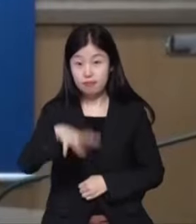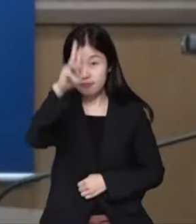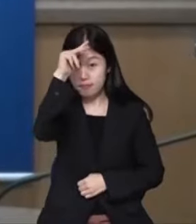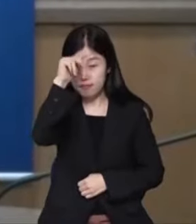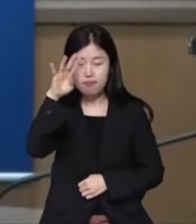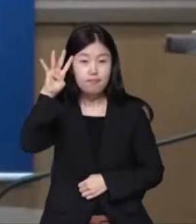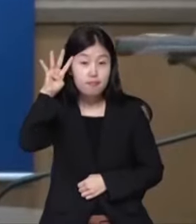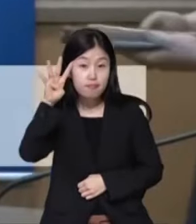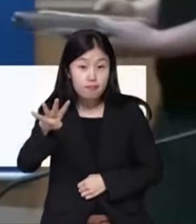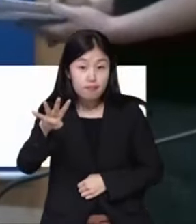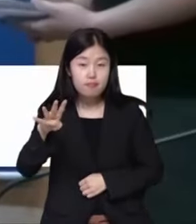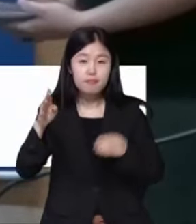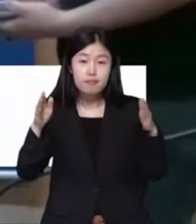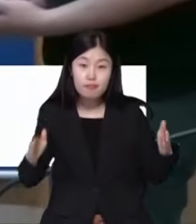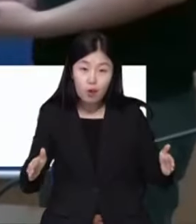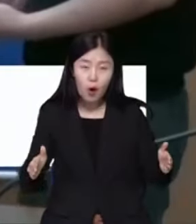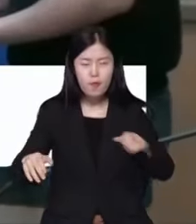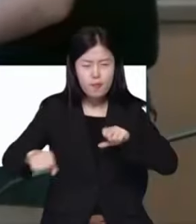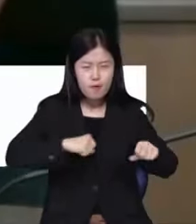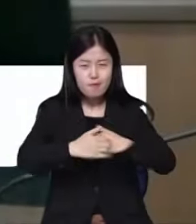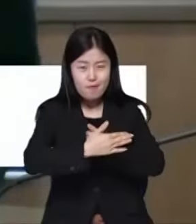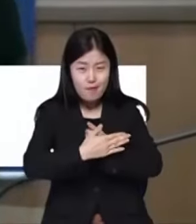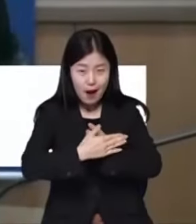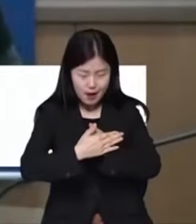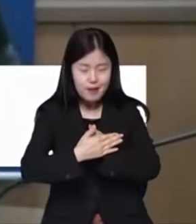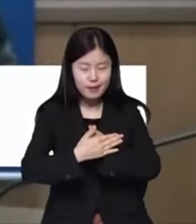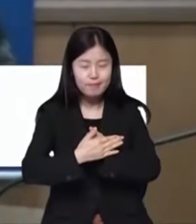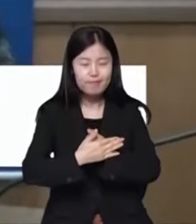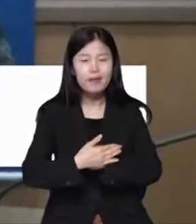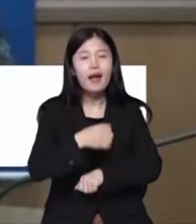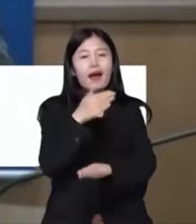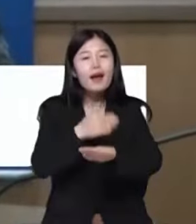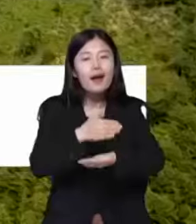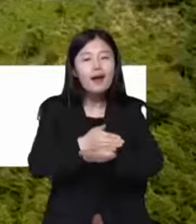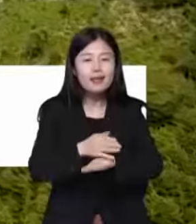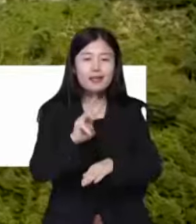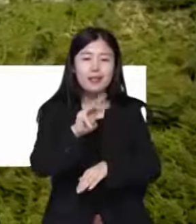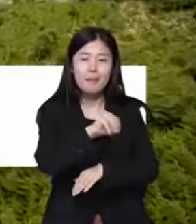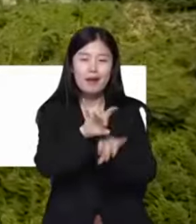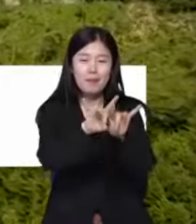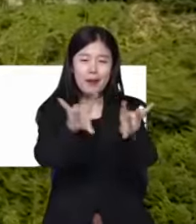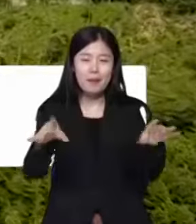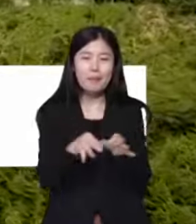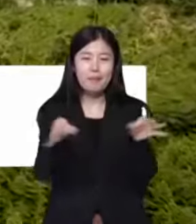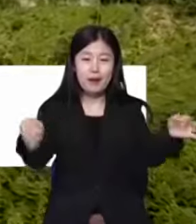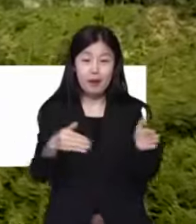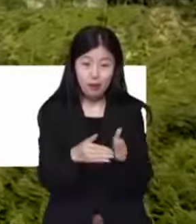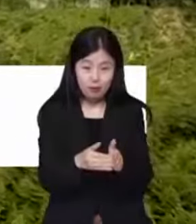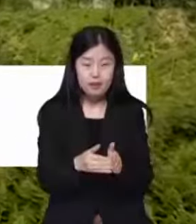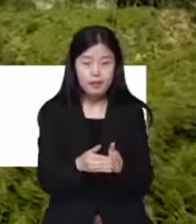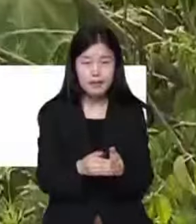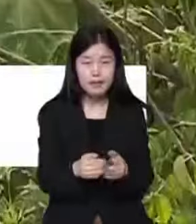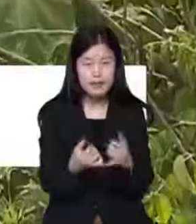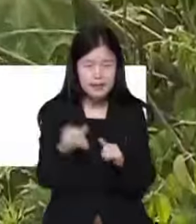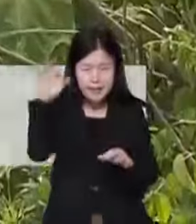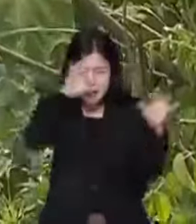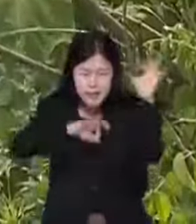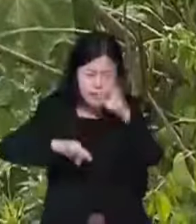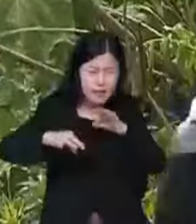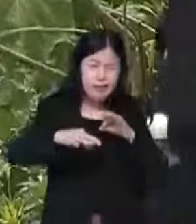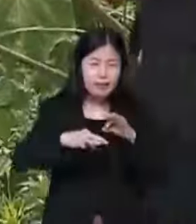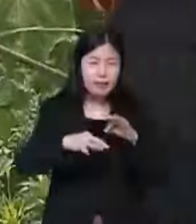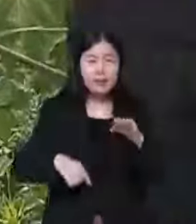경찰은 나흘 동안 수색에 힘쓴 주민들에게 3만 원씩 활동비를 지급했습니다. 주민들의 수색 참여를 독려하기 위해